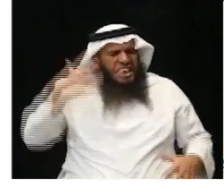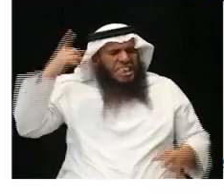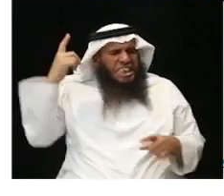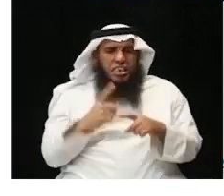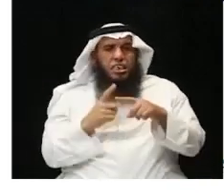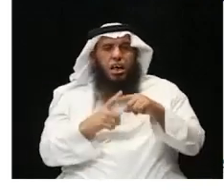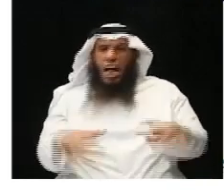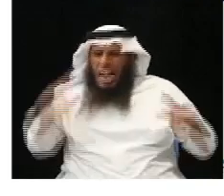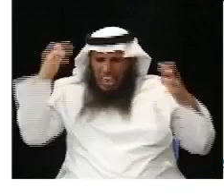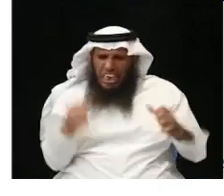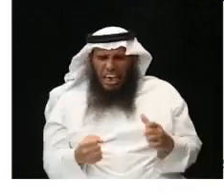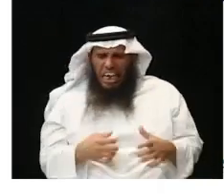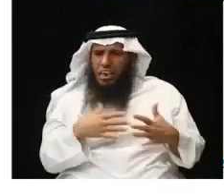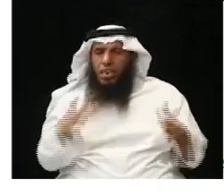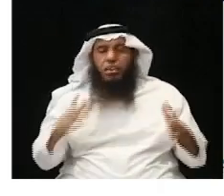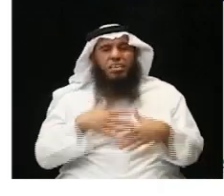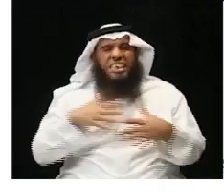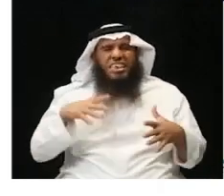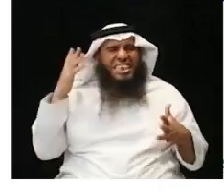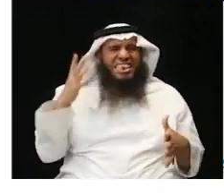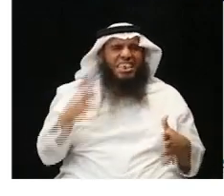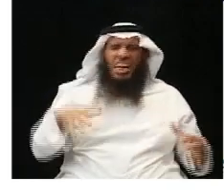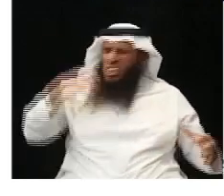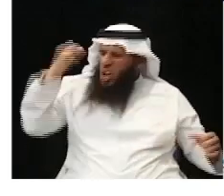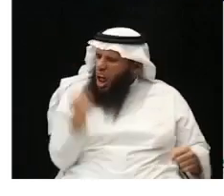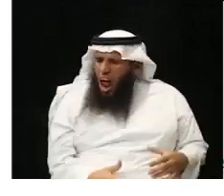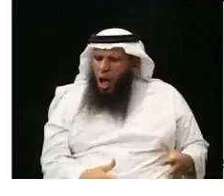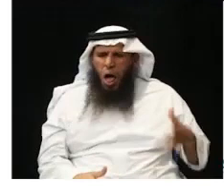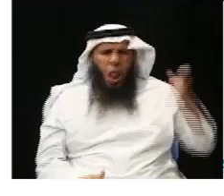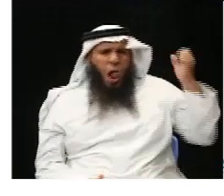وتعالى ولا يتحمل هذا البلاء، بل يأخذ يشتكي